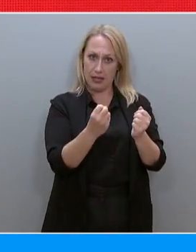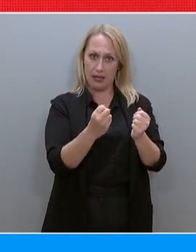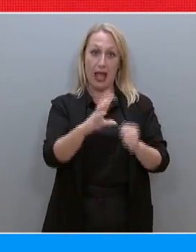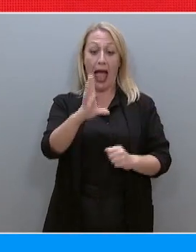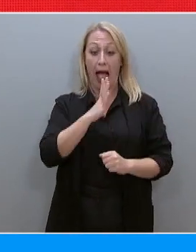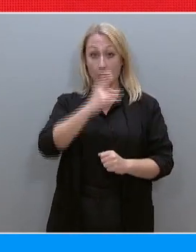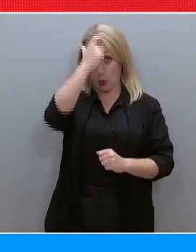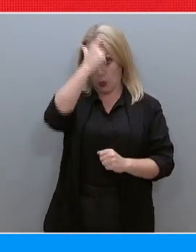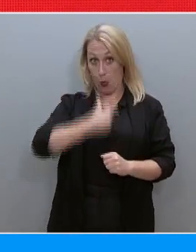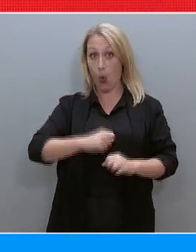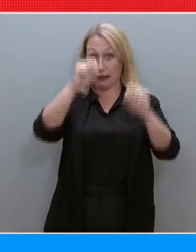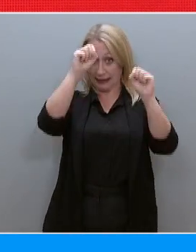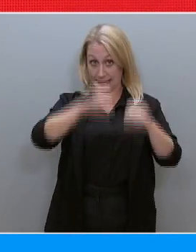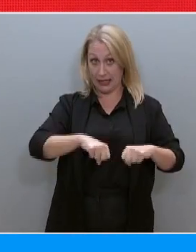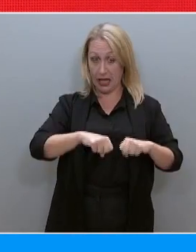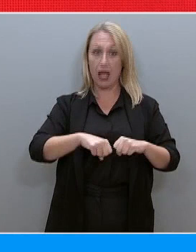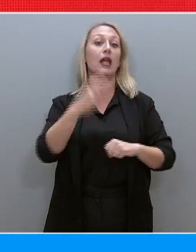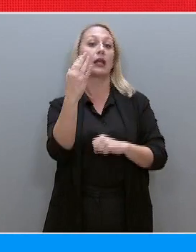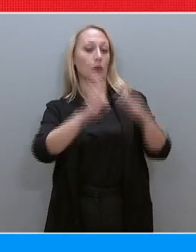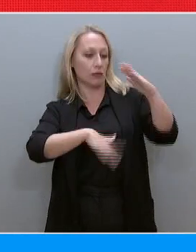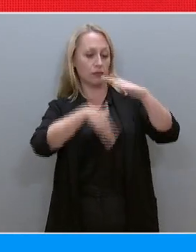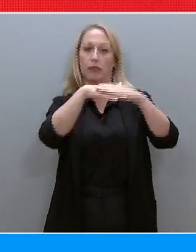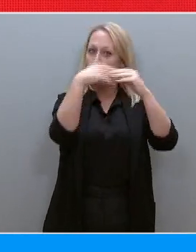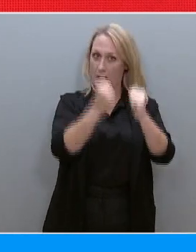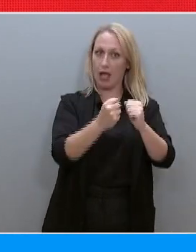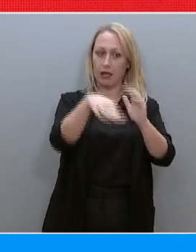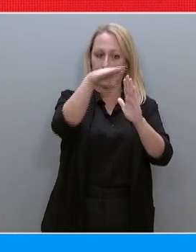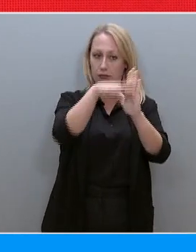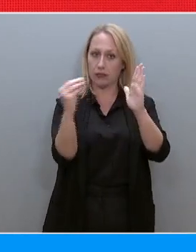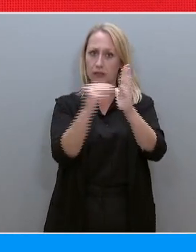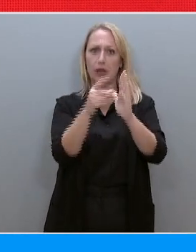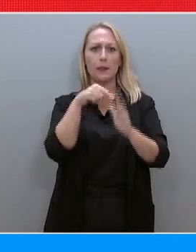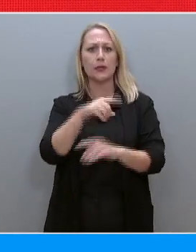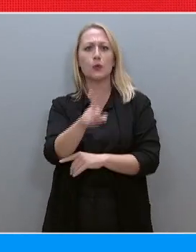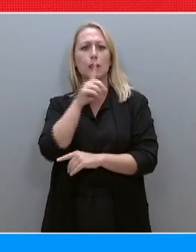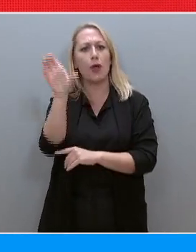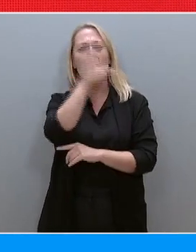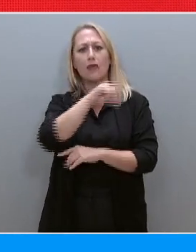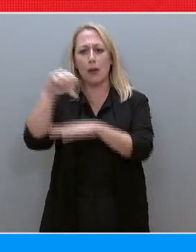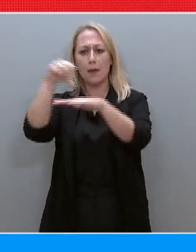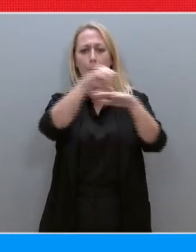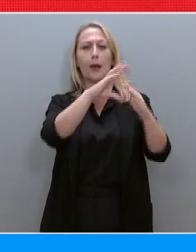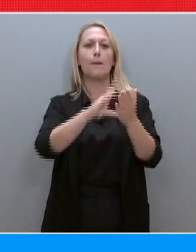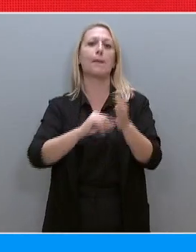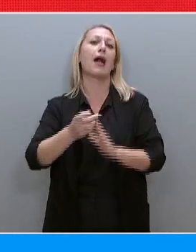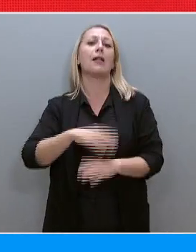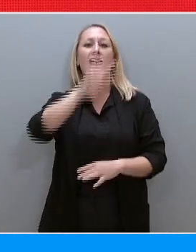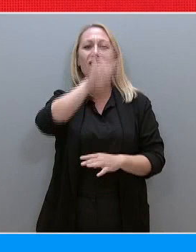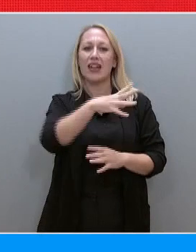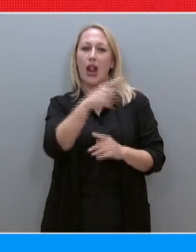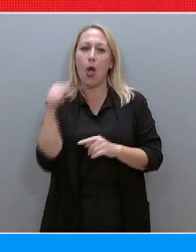φυσικά πρόσωπα και μέχρι ένα περιορισμένο αριθμό, όπως έγινε και σε άλλες μεγάλες ευρωπαϊκές πόλεις, όπως τη Βαρκελόνη για